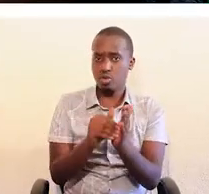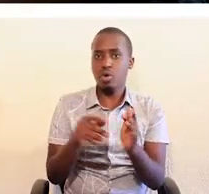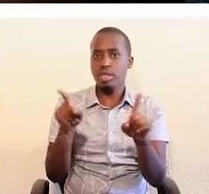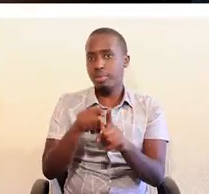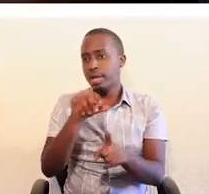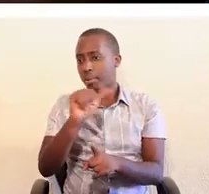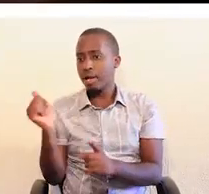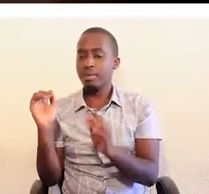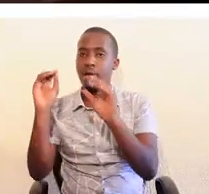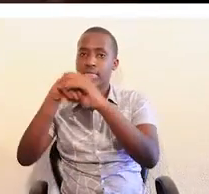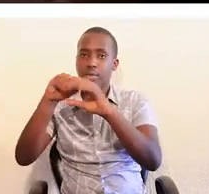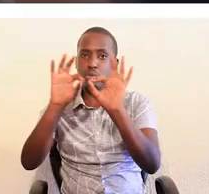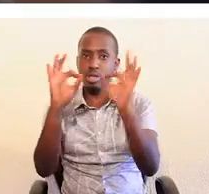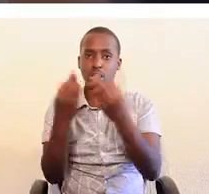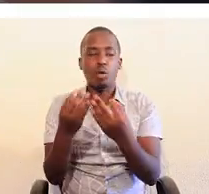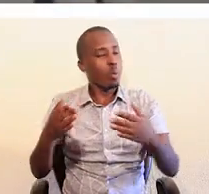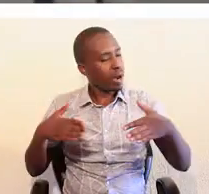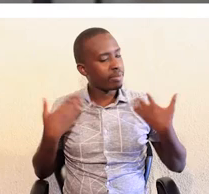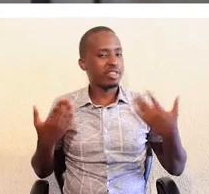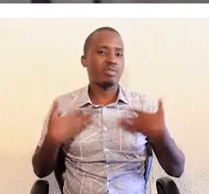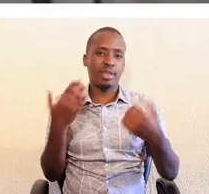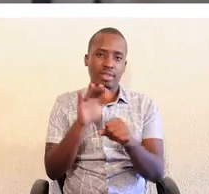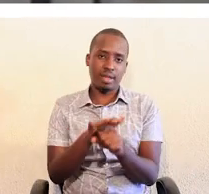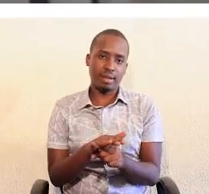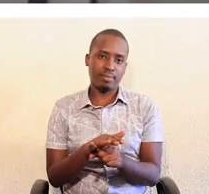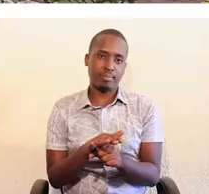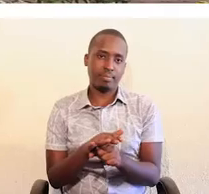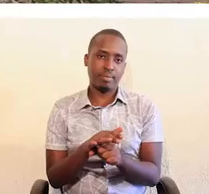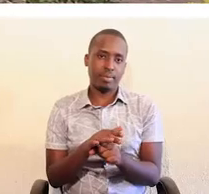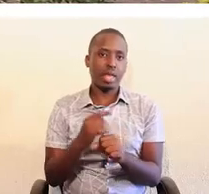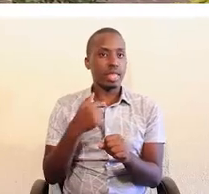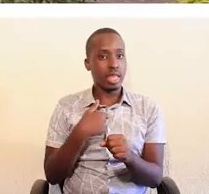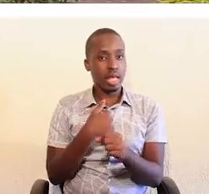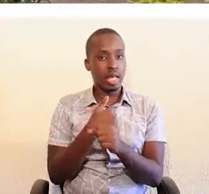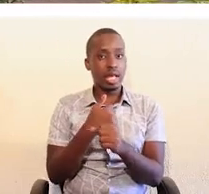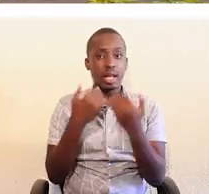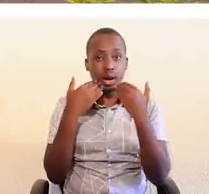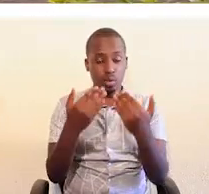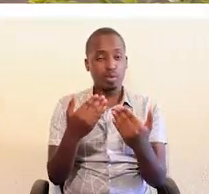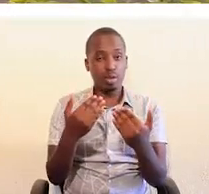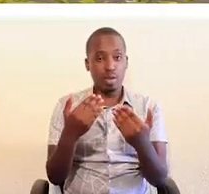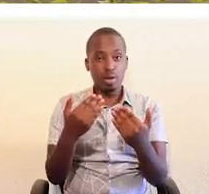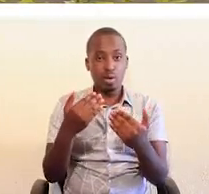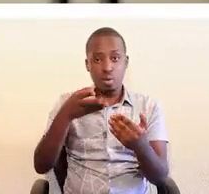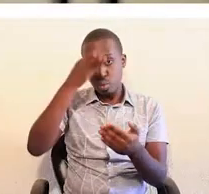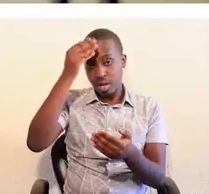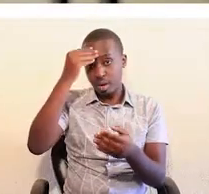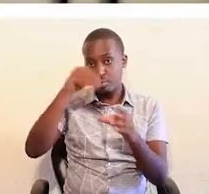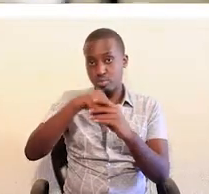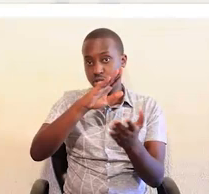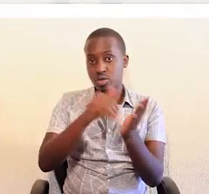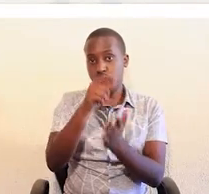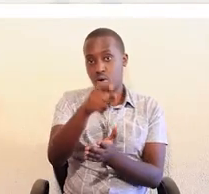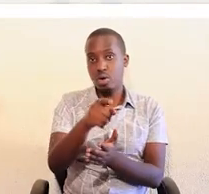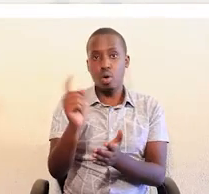kigo ndetse n'abamaze kugezwa mu miryango bakaba barabyishimiye mbere yo kuza kwiga muri iki kigo nabaga